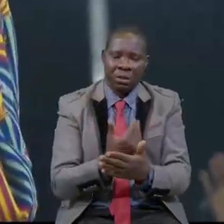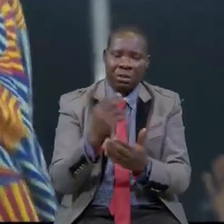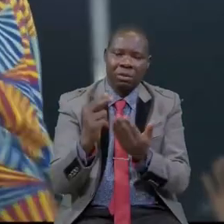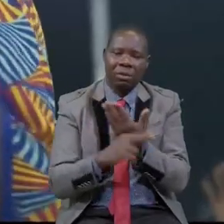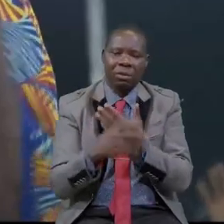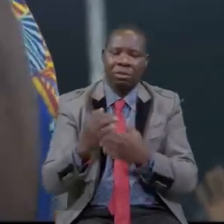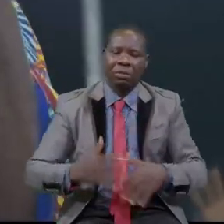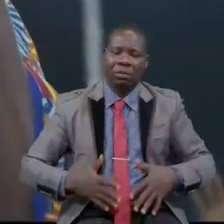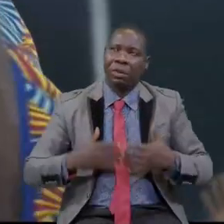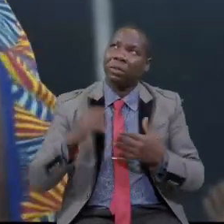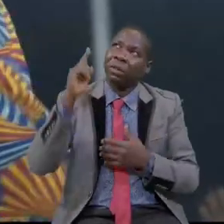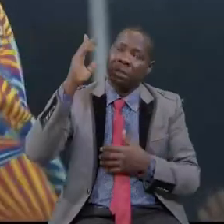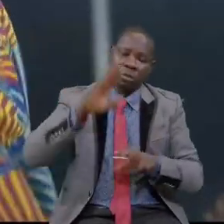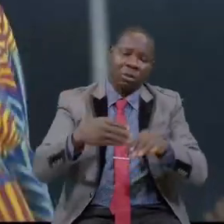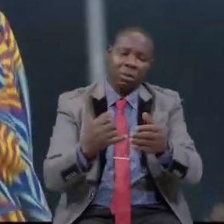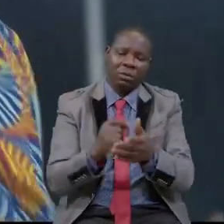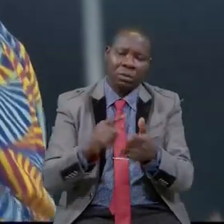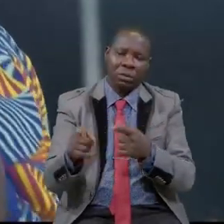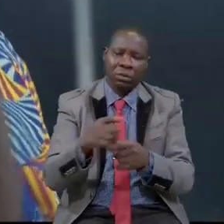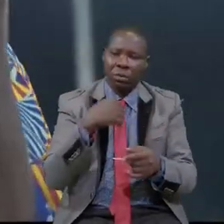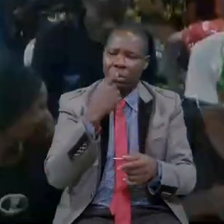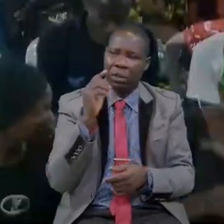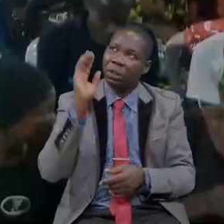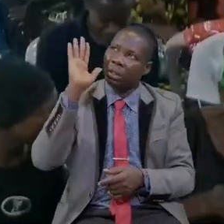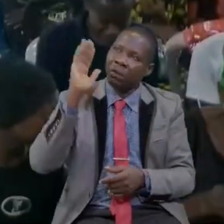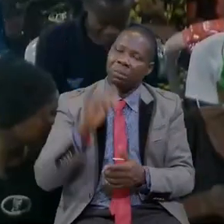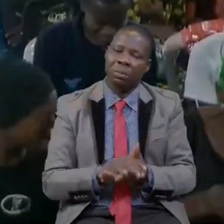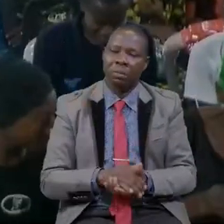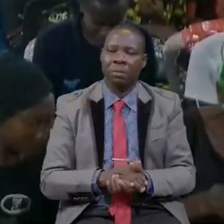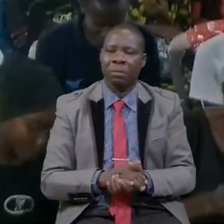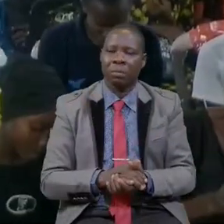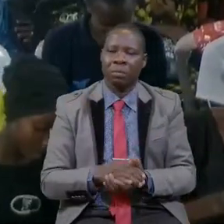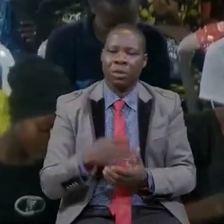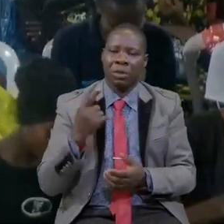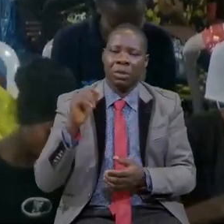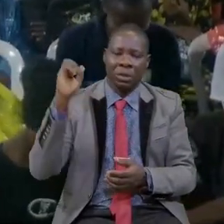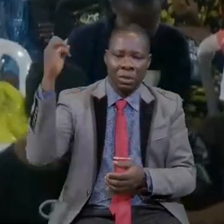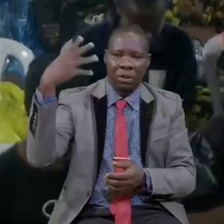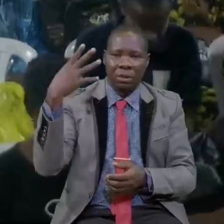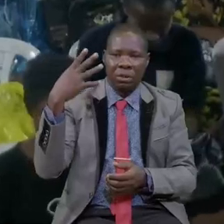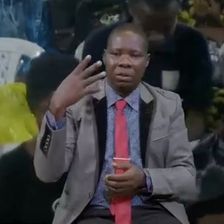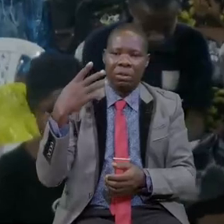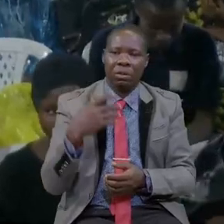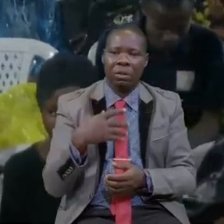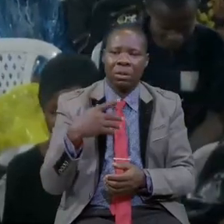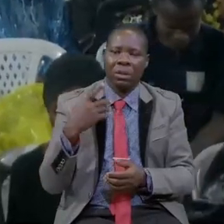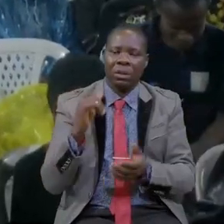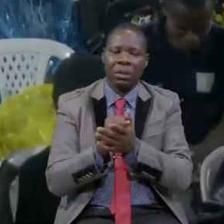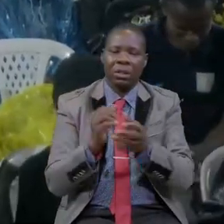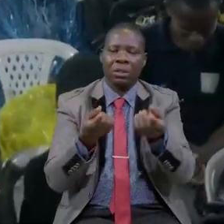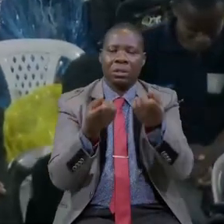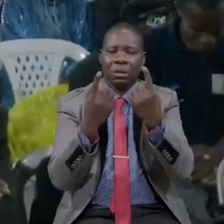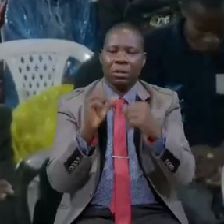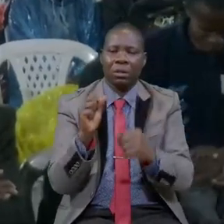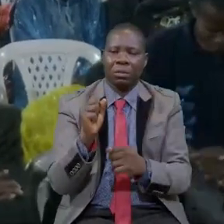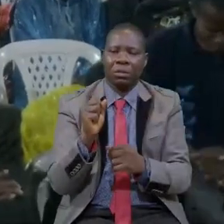vie, il te l'accordera. Parle seulement à Dieu dans la prière. La grâce qui vient